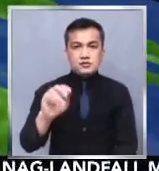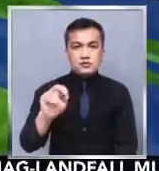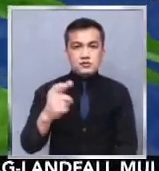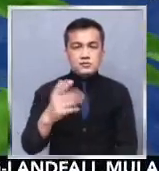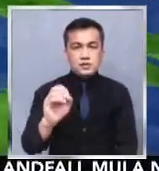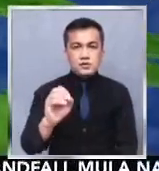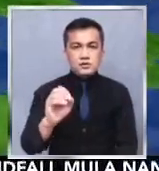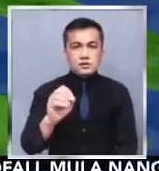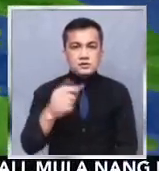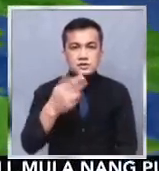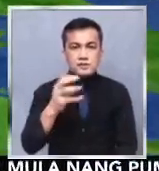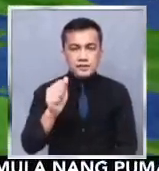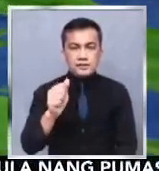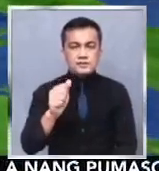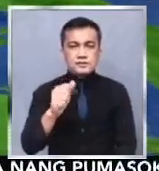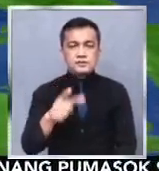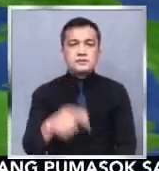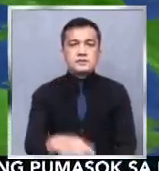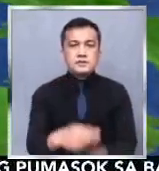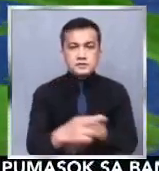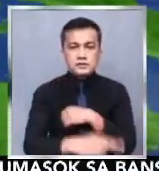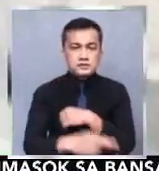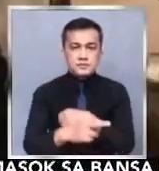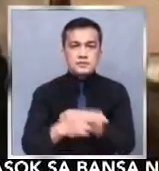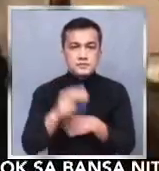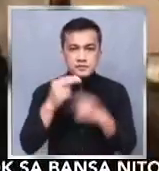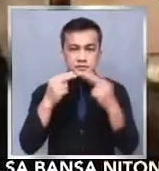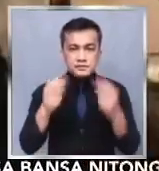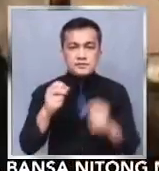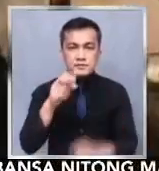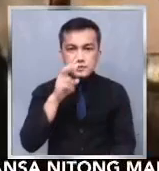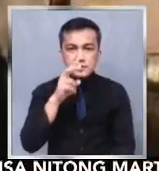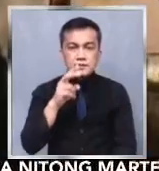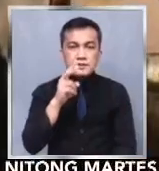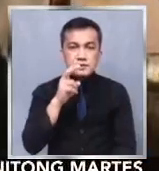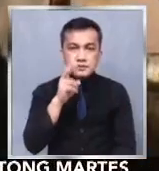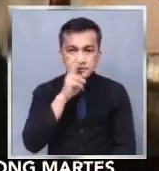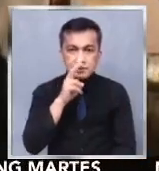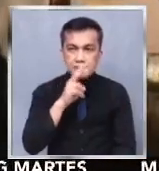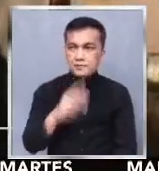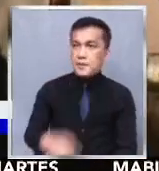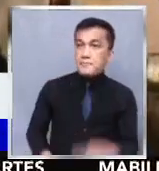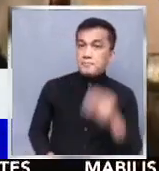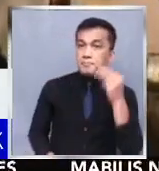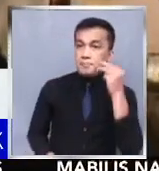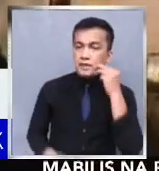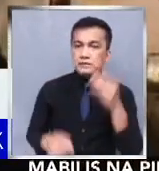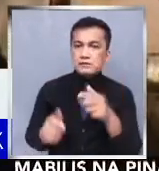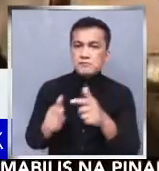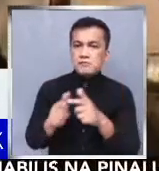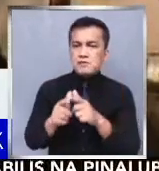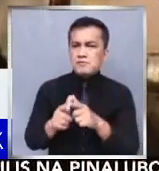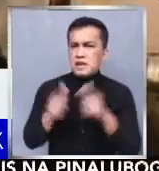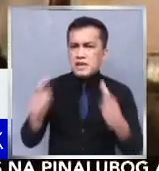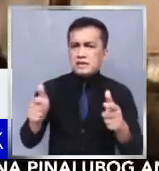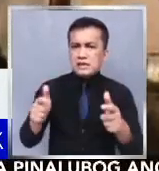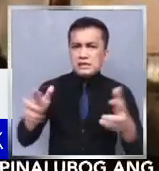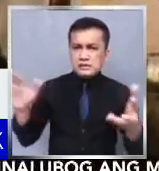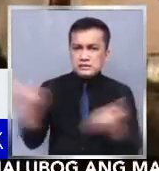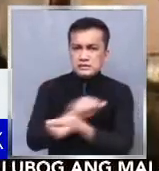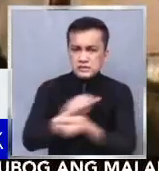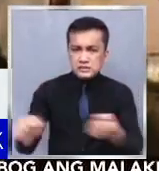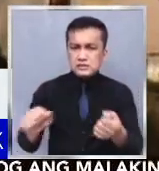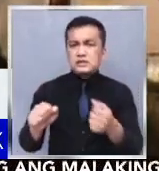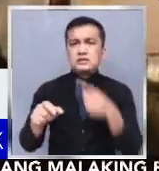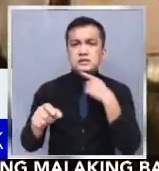TV Balitang Bisdak. Nel, malaki ang pinsala ang iniwan ng bagyong Odette dito sa Cebu. Literal